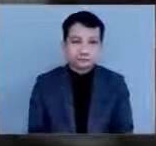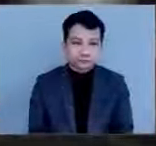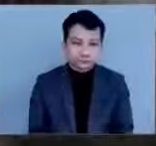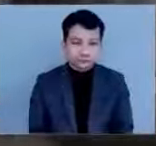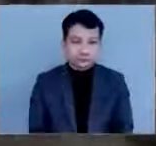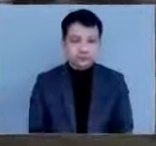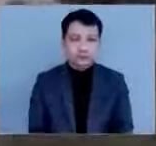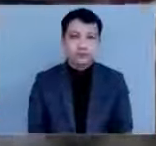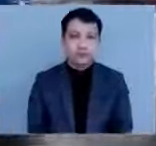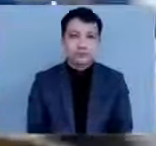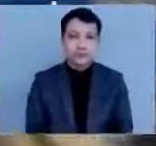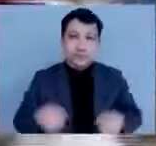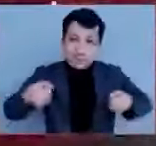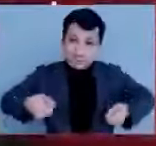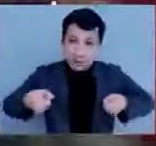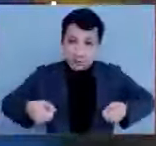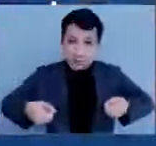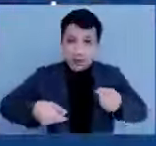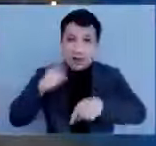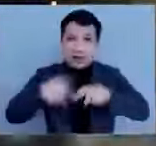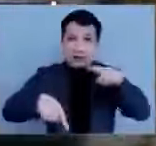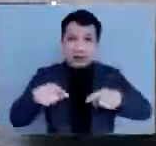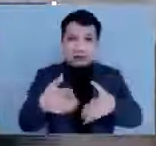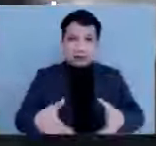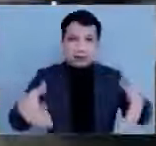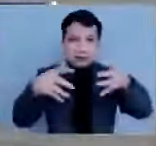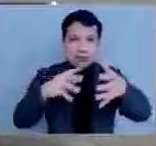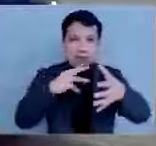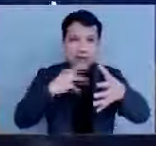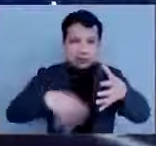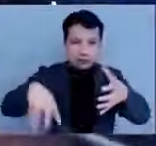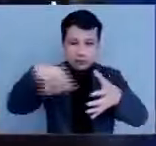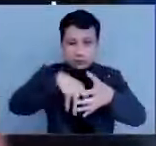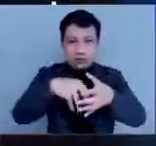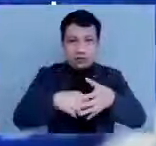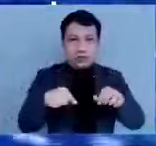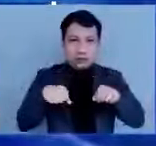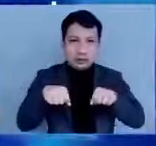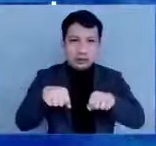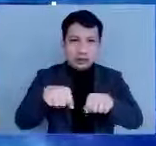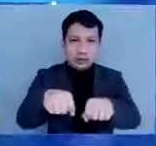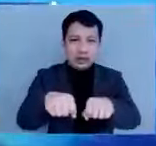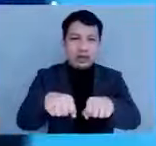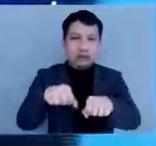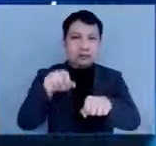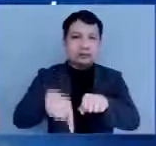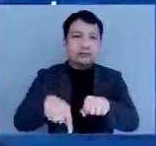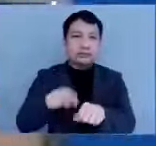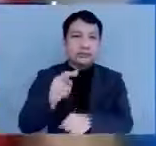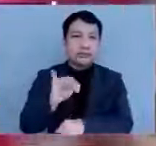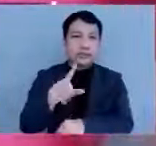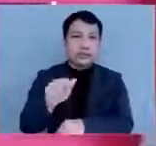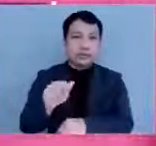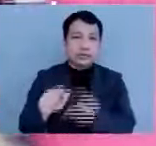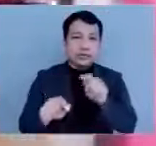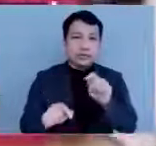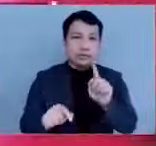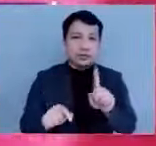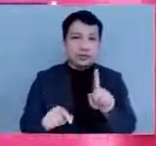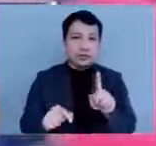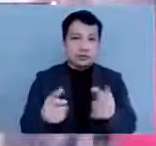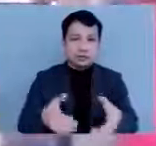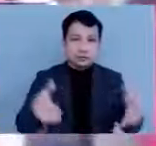Imbes na maleta, iba't ibang container gaya ng mga drum, ang karga ng mga trolley sa NAIA Terminal 1. Tila balde ang mga